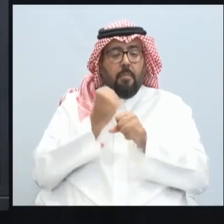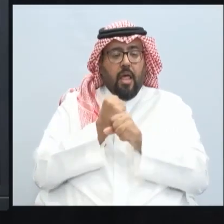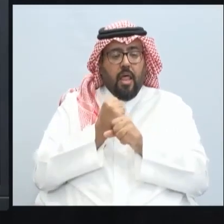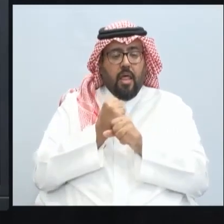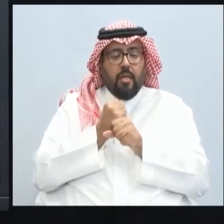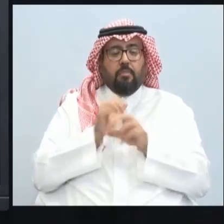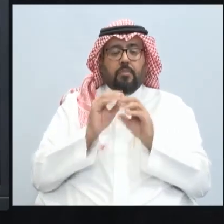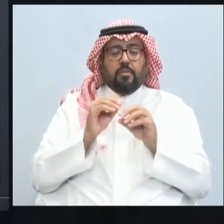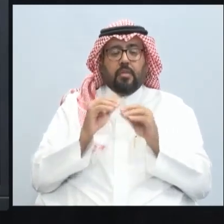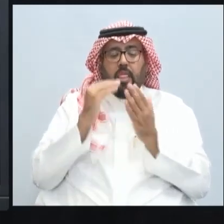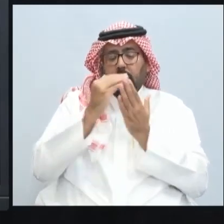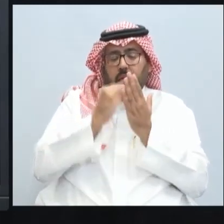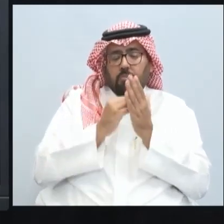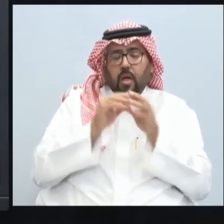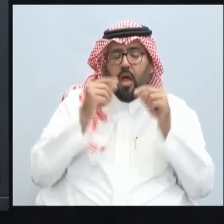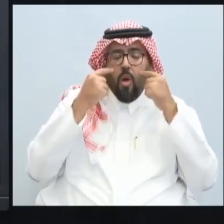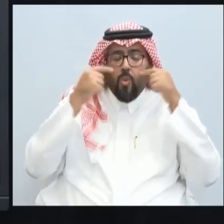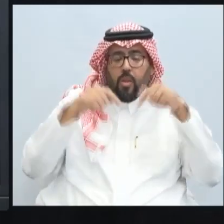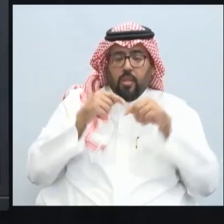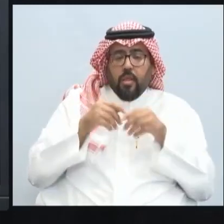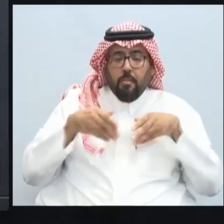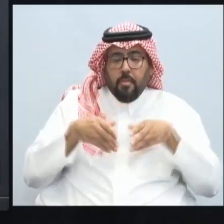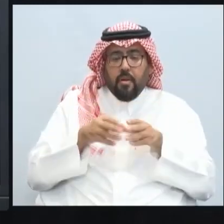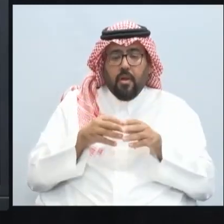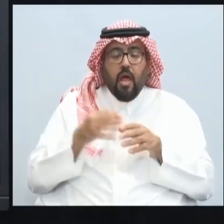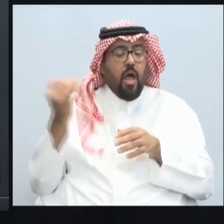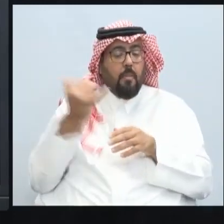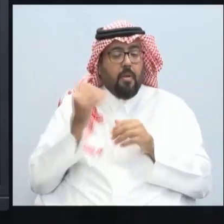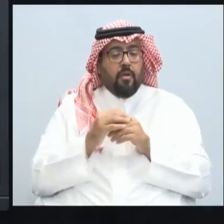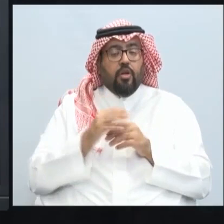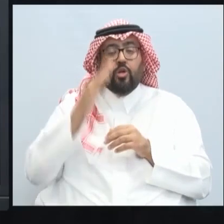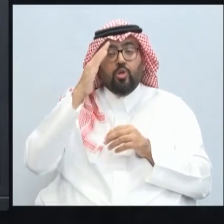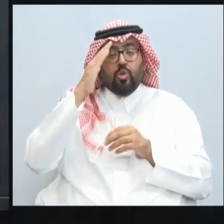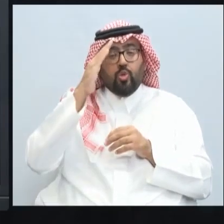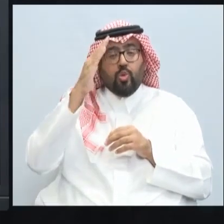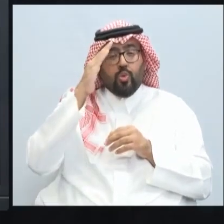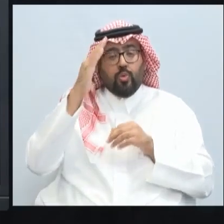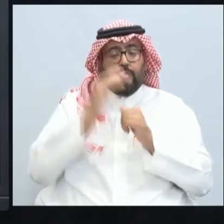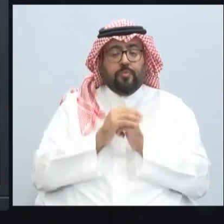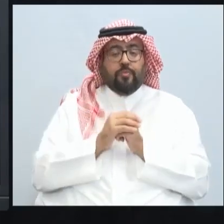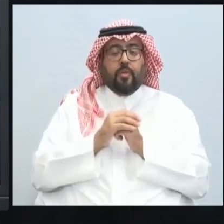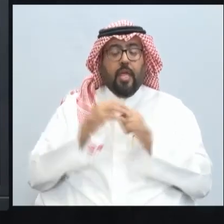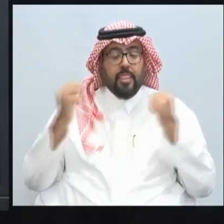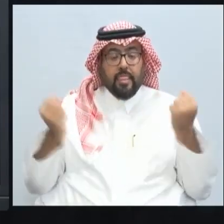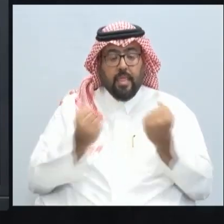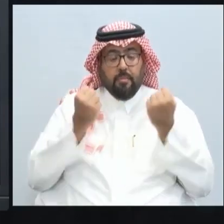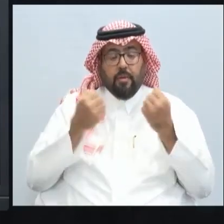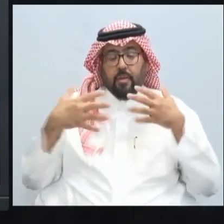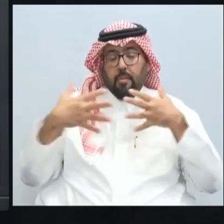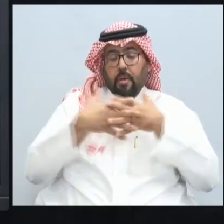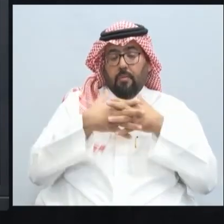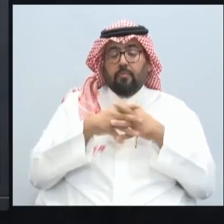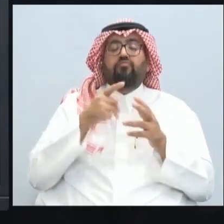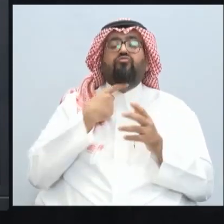بحيث او لترتيبي اولوياتنا من حيث الاهميه شاكرا ومقدر لكم تفاعلكم مع